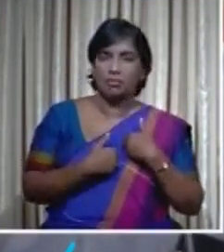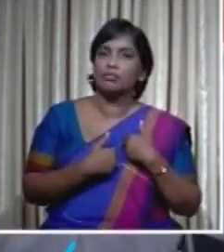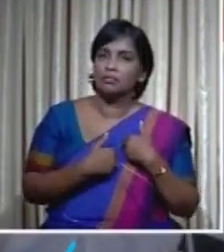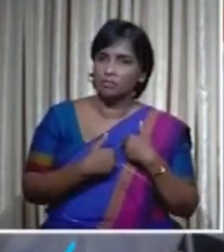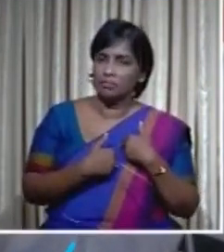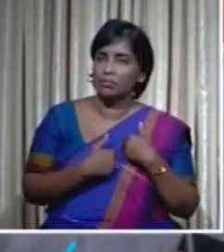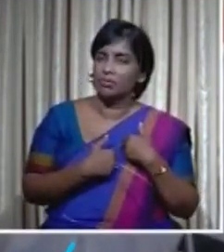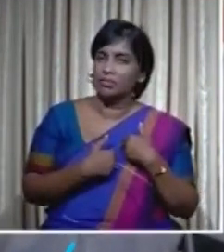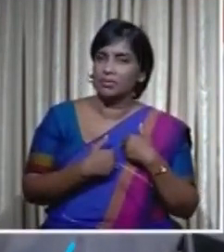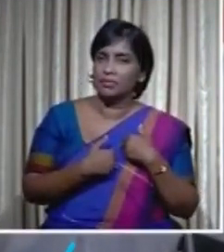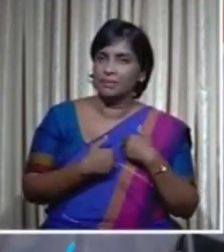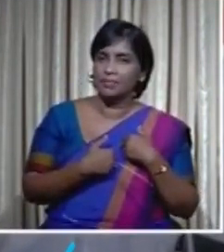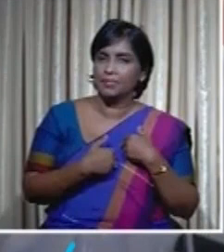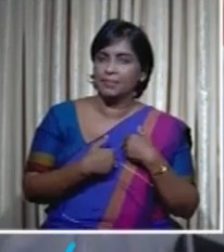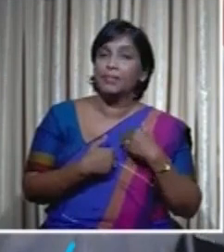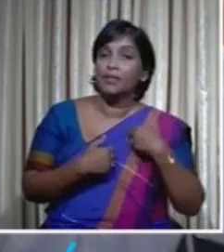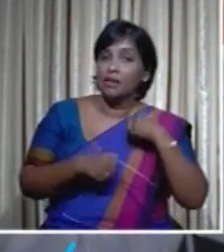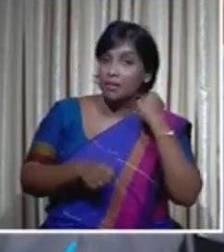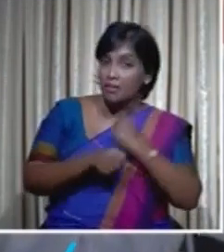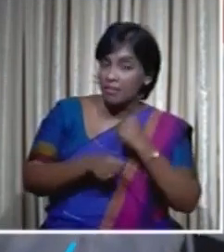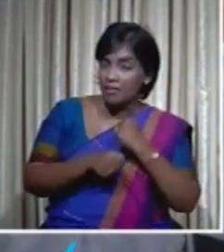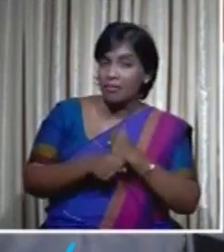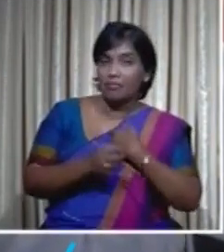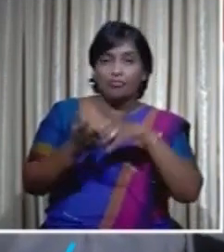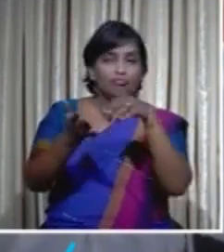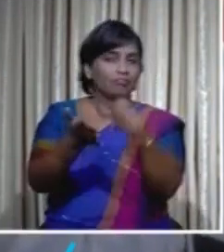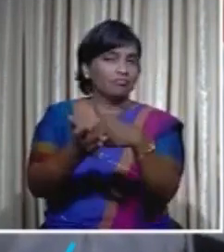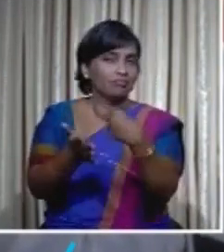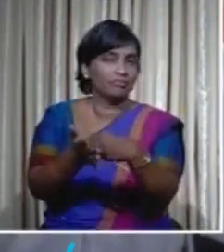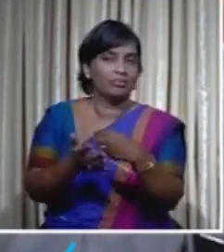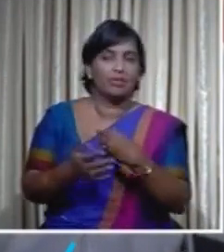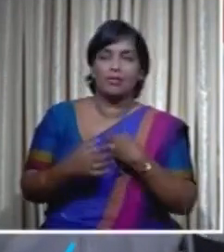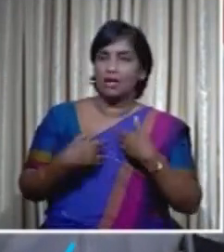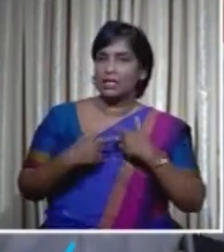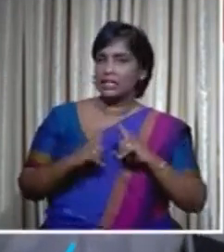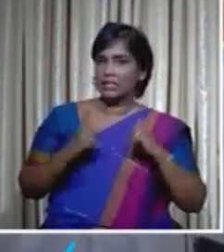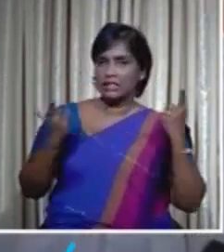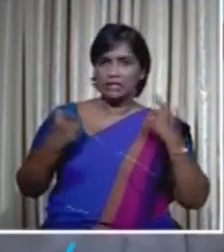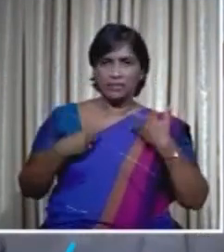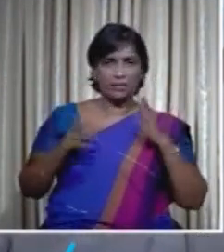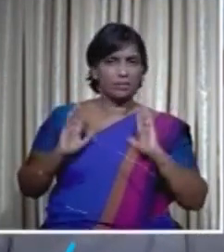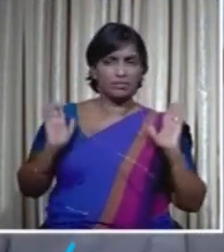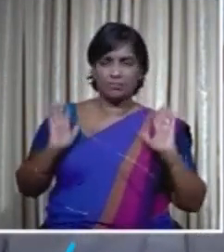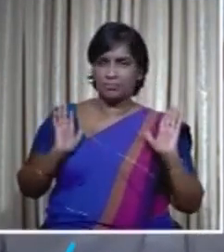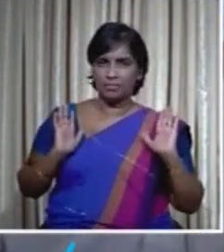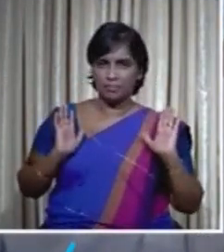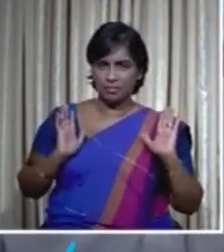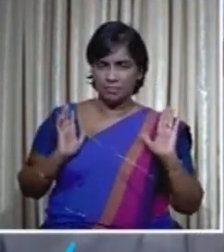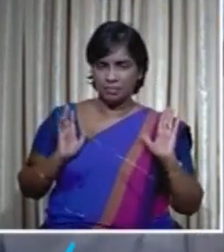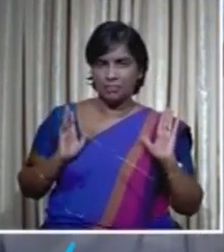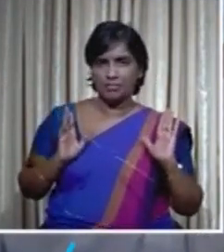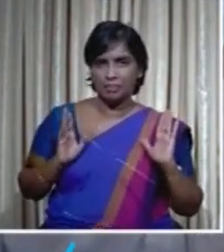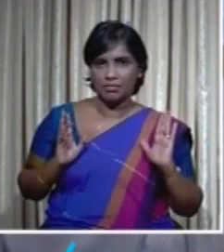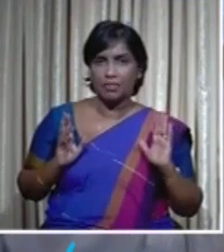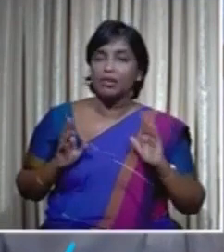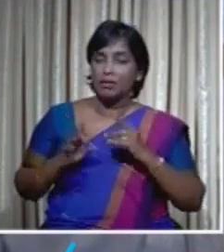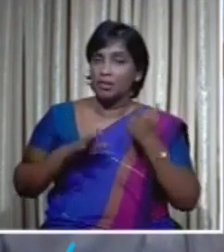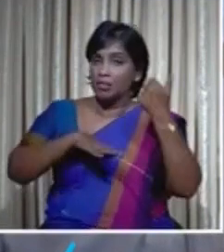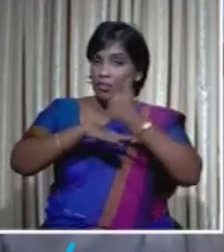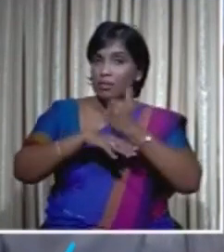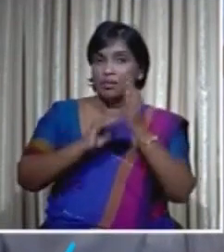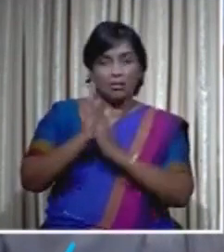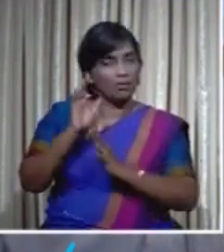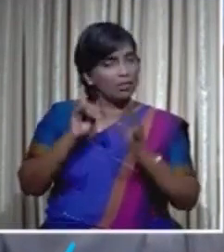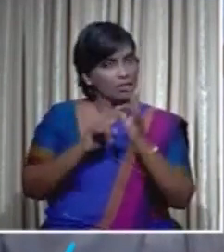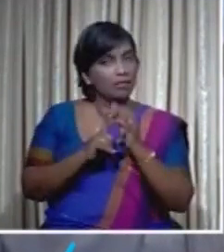கழுவி பிழைப்பதற்காகவோ நான் வரவில்லை. கௌரவ தலைமை தாங்கும் உறுப்பினர்களே, இந்த இடத்திலே அந்த காலகட்டம் யுத்தம் நடைபெற்றுக்